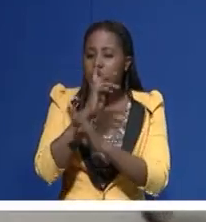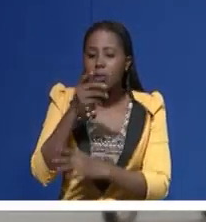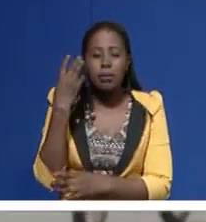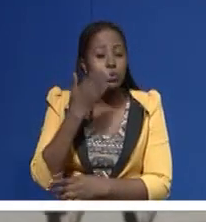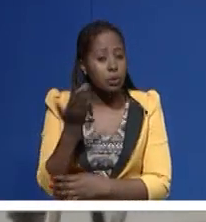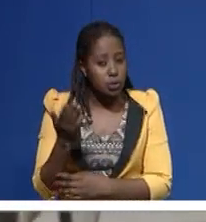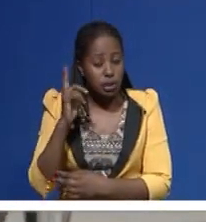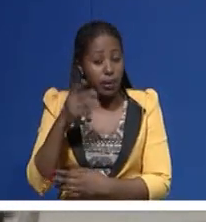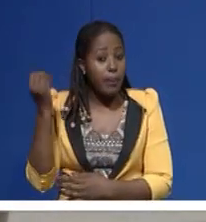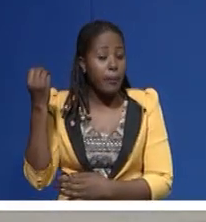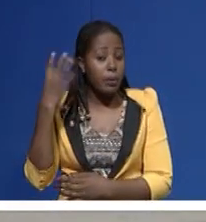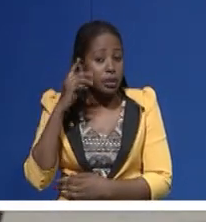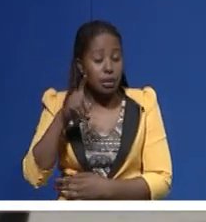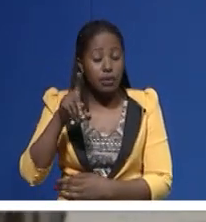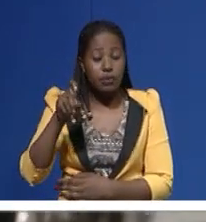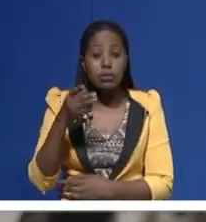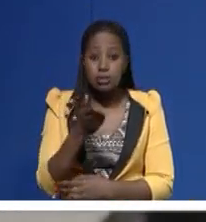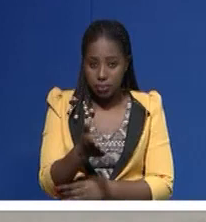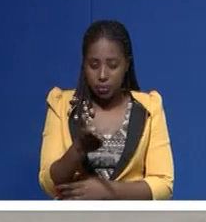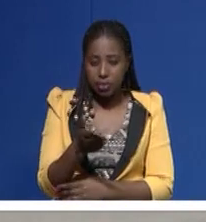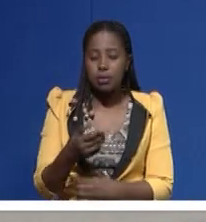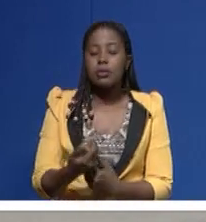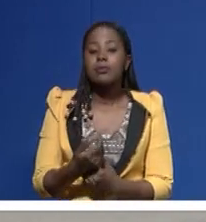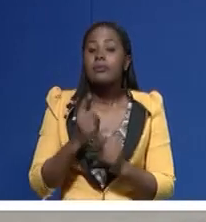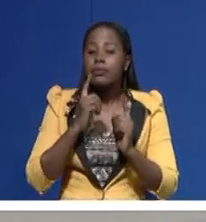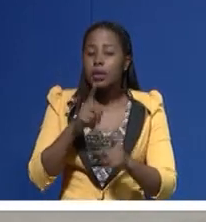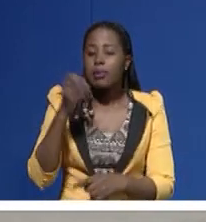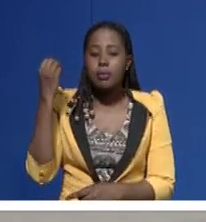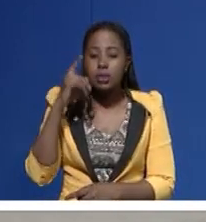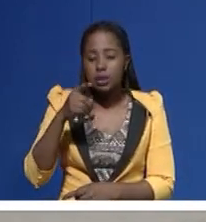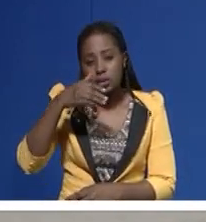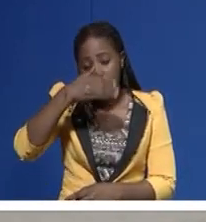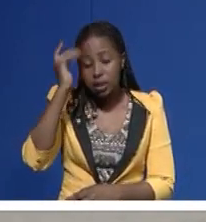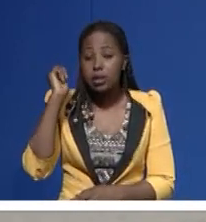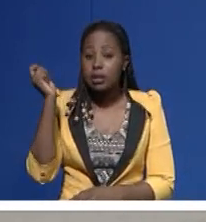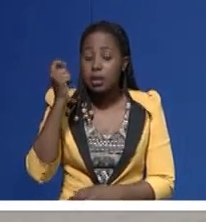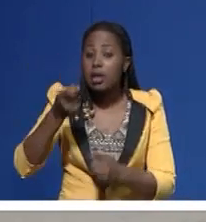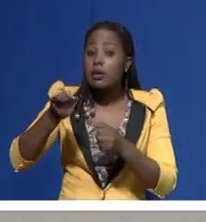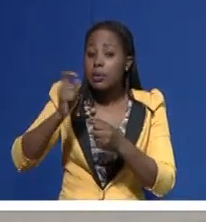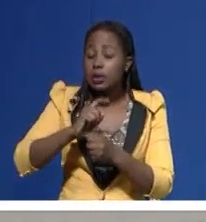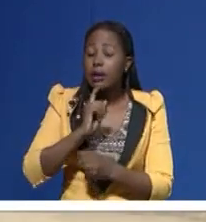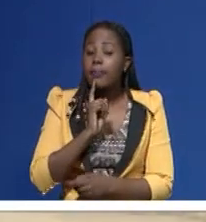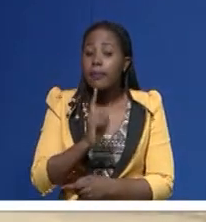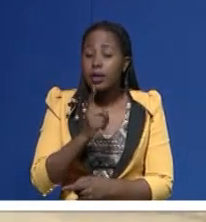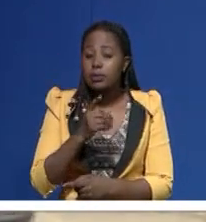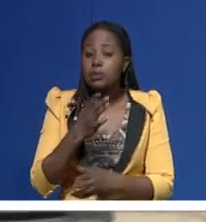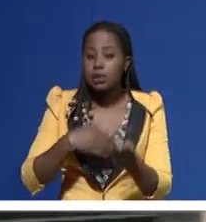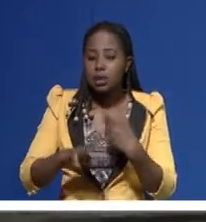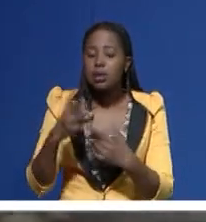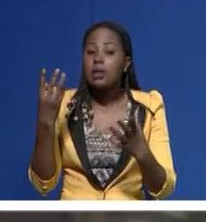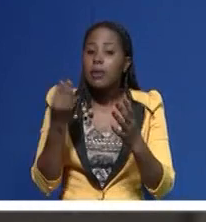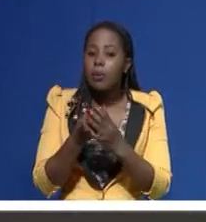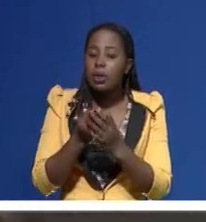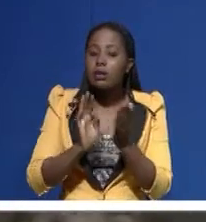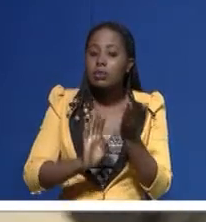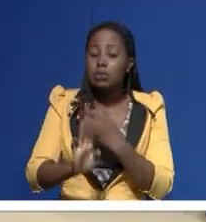mgonjwa yeyote wa maambukizi ya virusi hivyo. Kufuatia maambukizi haya, serikali ya Kenya imeongeza makatazo zaidi, ikiwa ni pamoja na